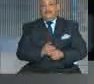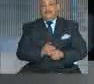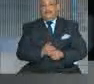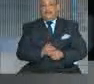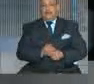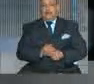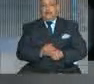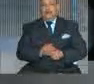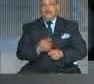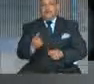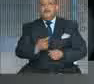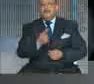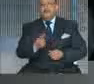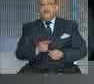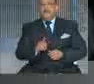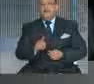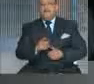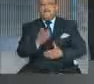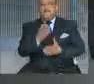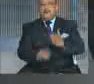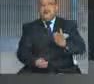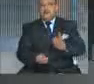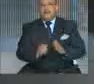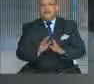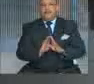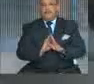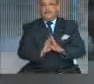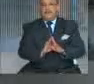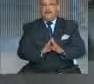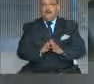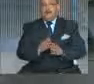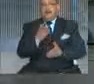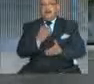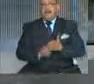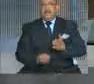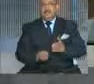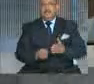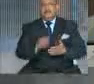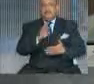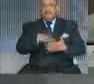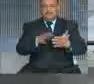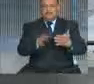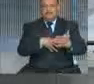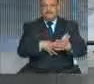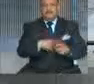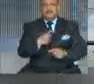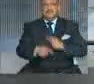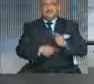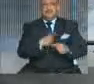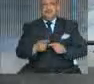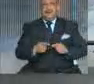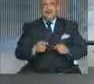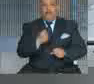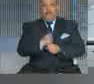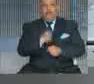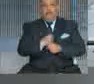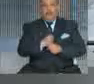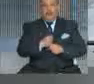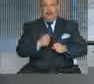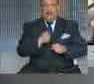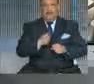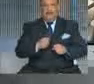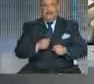اللزاز اللي مدير دار الشباب الساقية. المندوب الجهوي الذي كان في عطلة أكد بالهاتف أن الملف يخضع